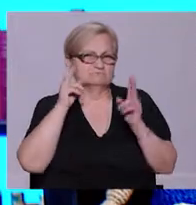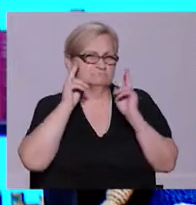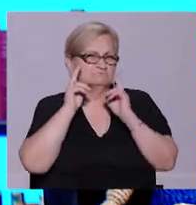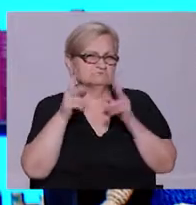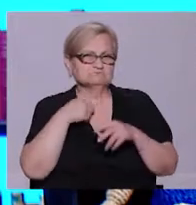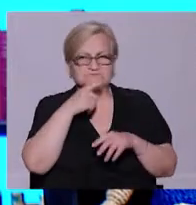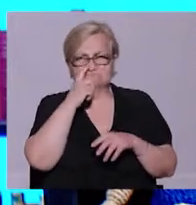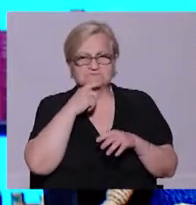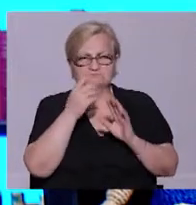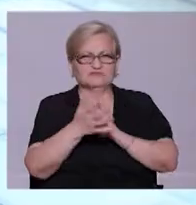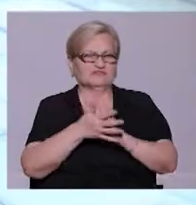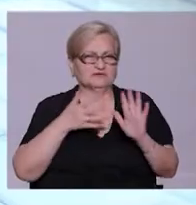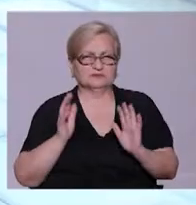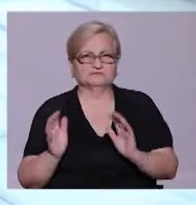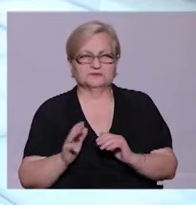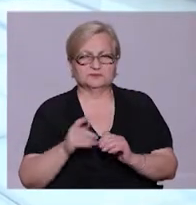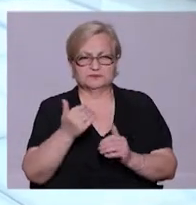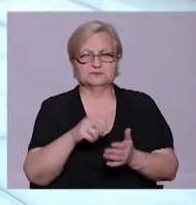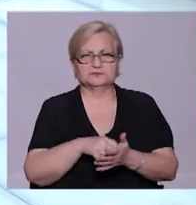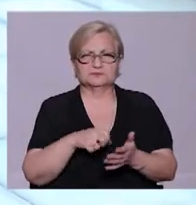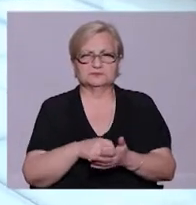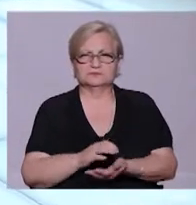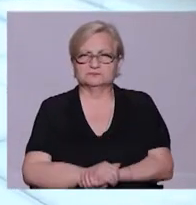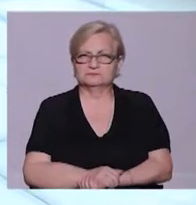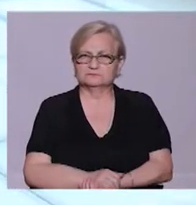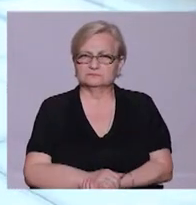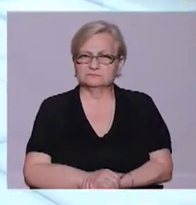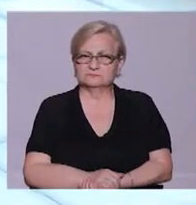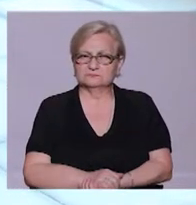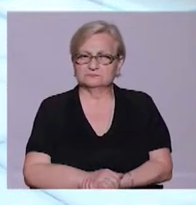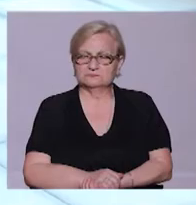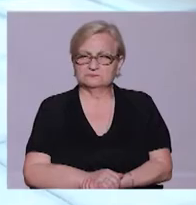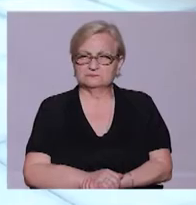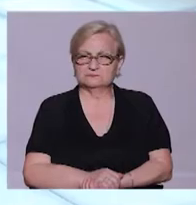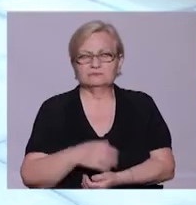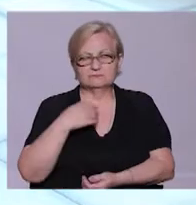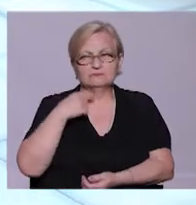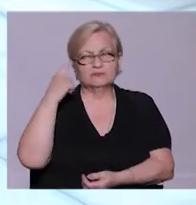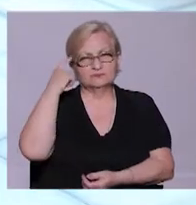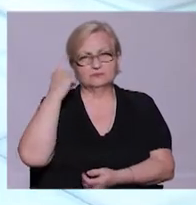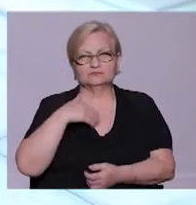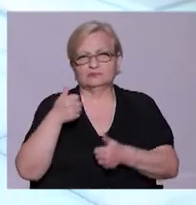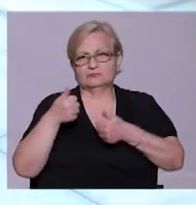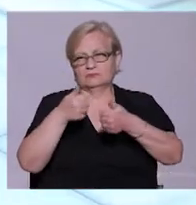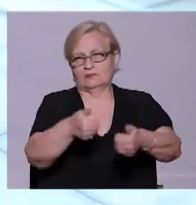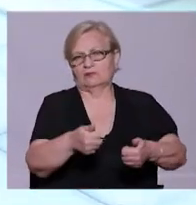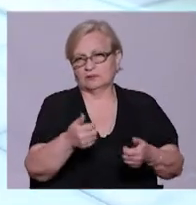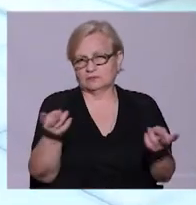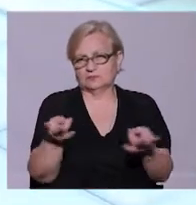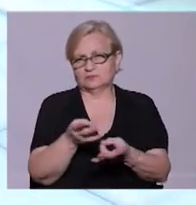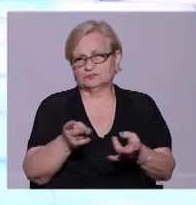ძალიან ძნელი გასაგებია აზრი ამ წერილიდან. მოკლედ მე ვფიქრობ, რომ რაღაცა ჩვენი დახმარებაც კი შეიძლება პეპის